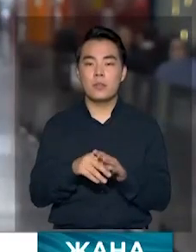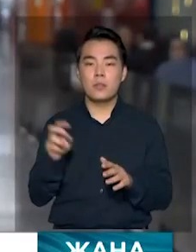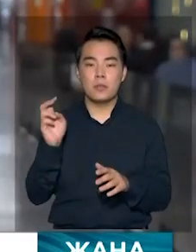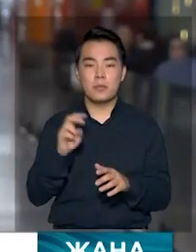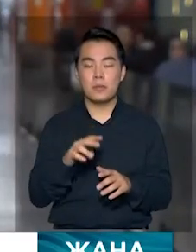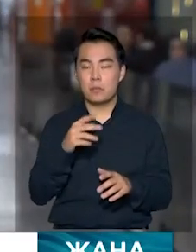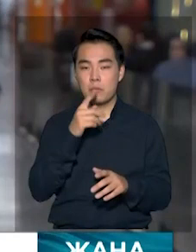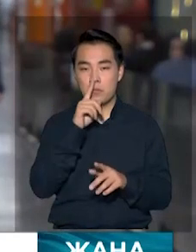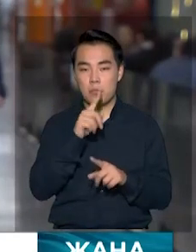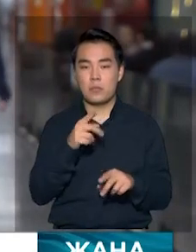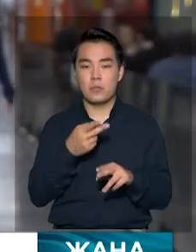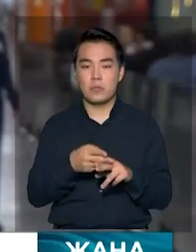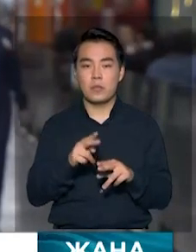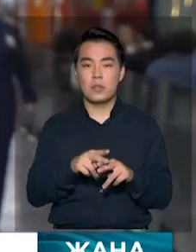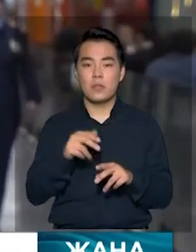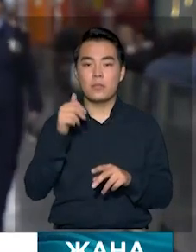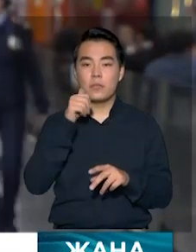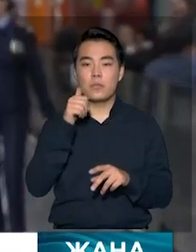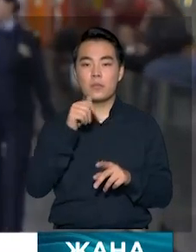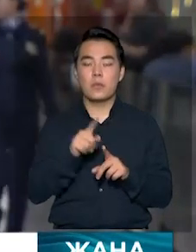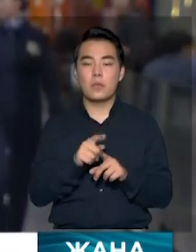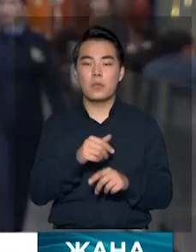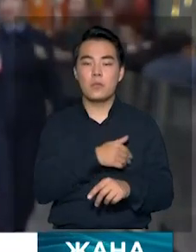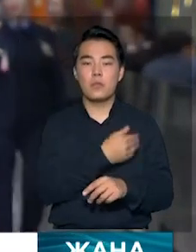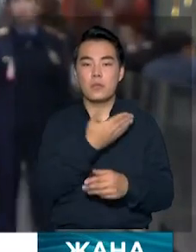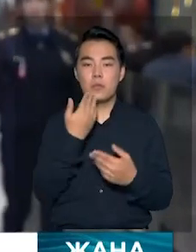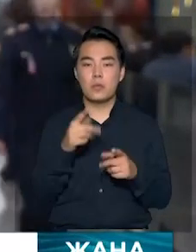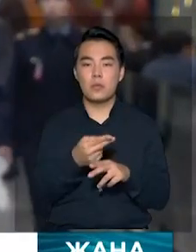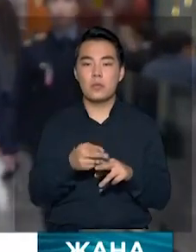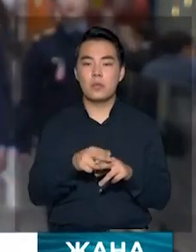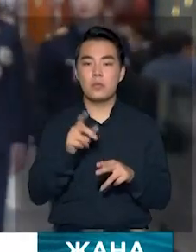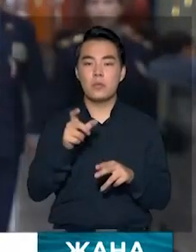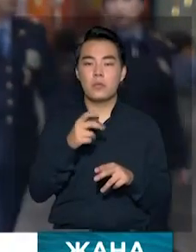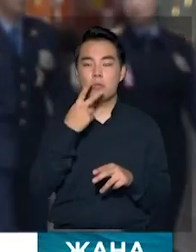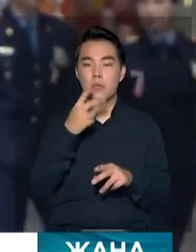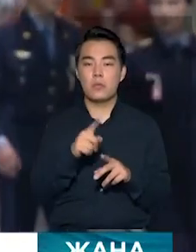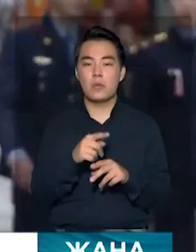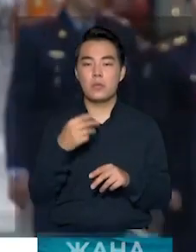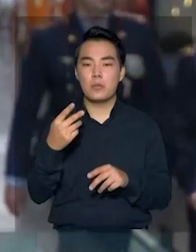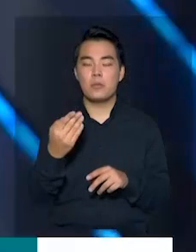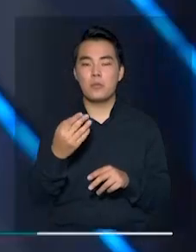ертен ойламаған, сіз қаламаған бір кандидат келіп жатса, кімге өкпелейсіз?